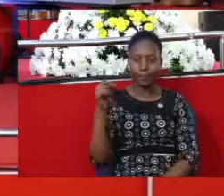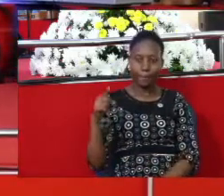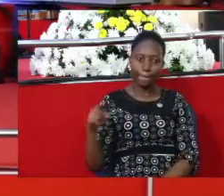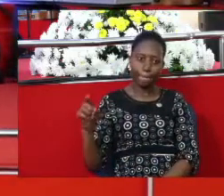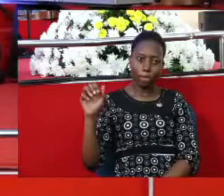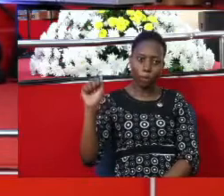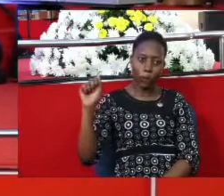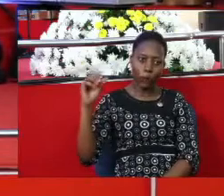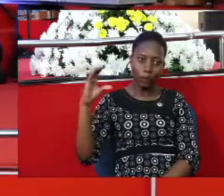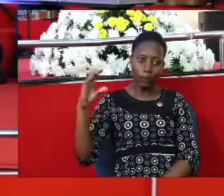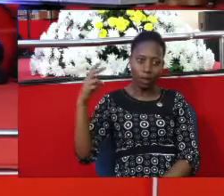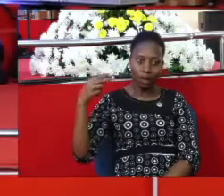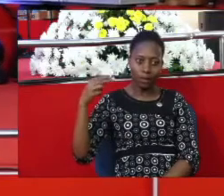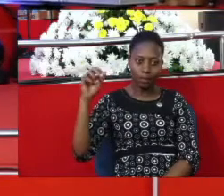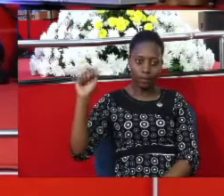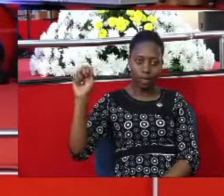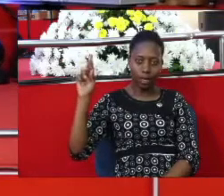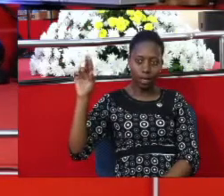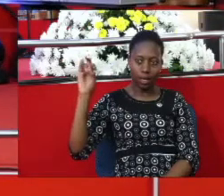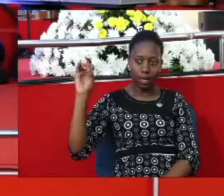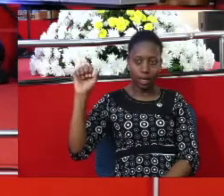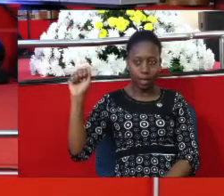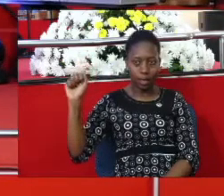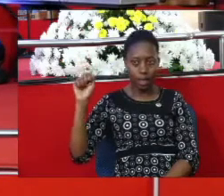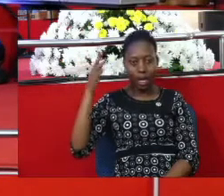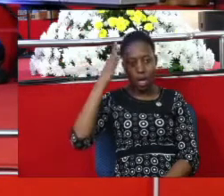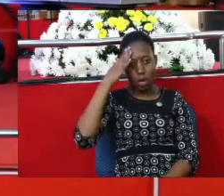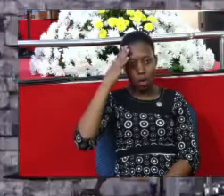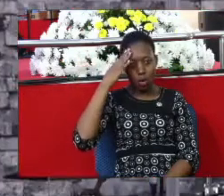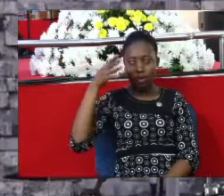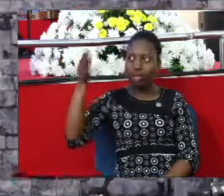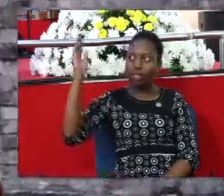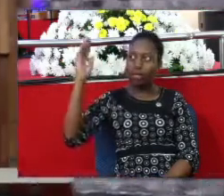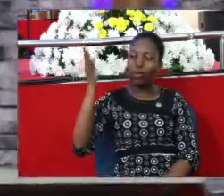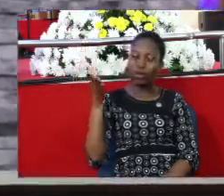Mungu. Na anaendaga na picha. Because